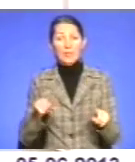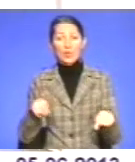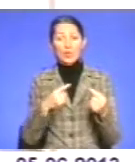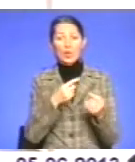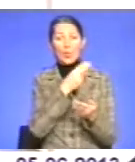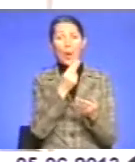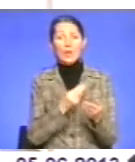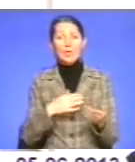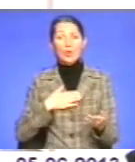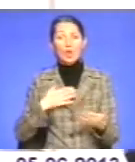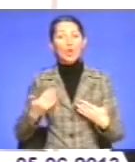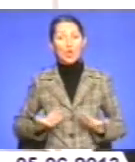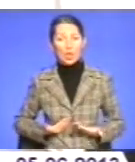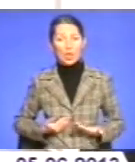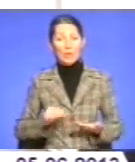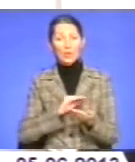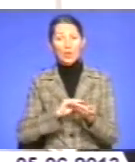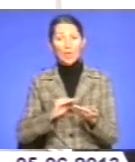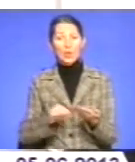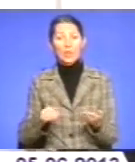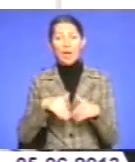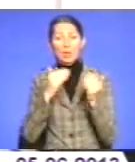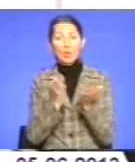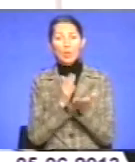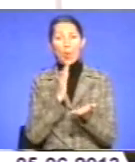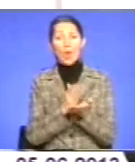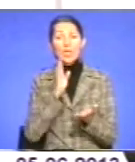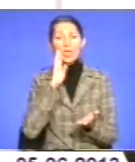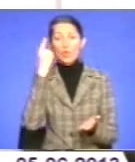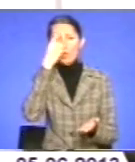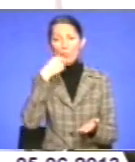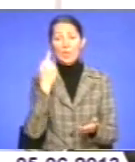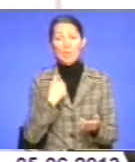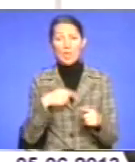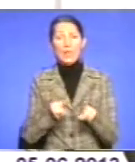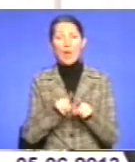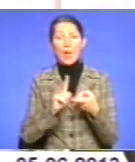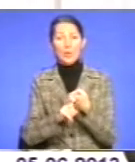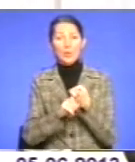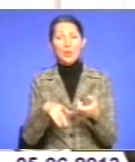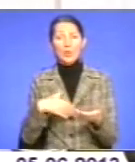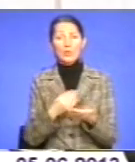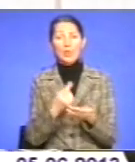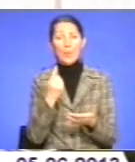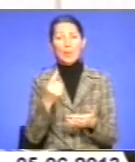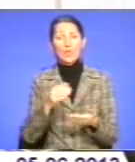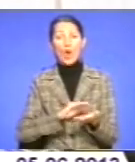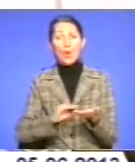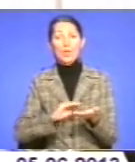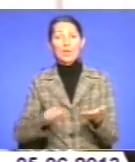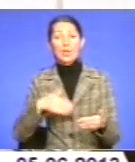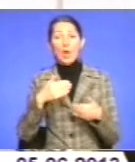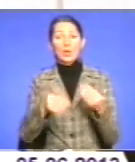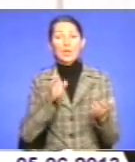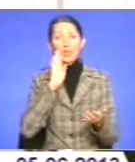журналістика здебільшого має жіноче обличчя. По крайній мірі, я так пов'язую свої перші журналістські кроки чомусь жіночим обличчям.